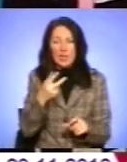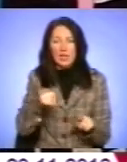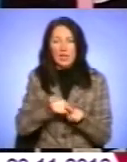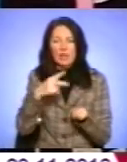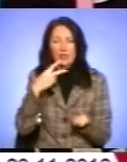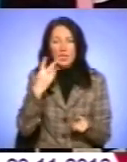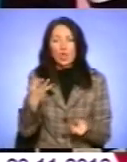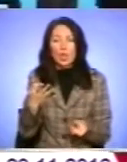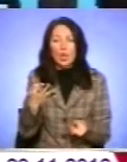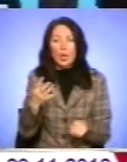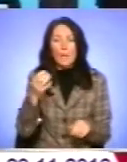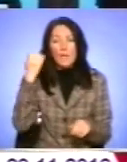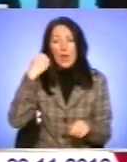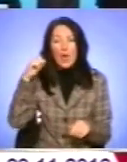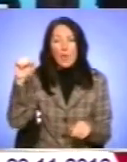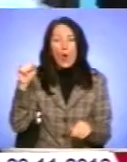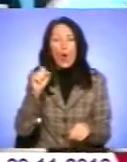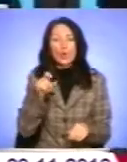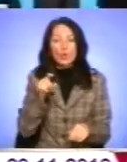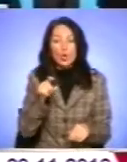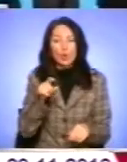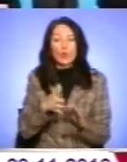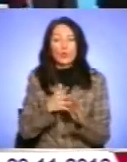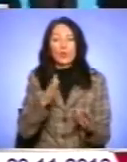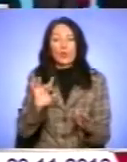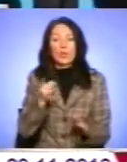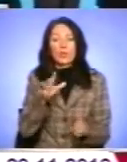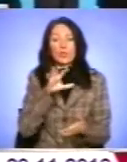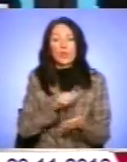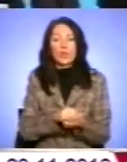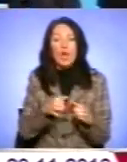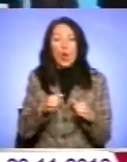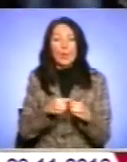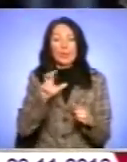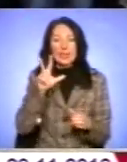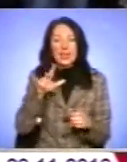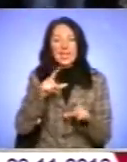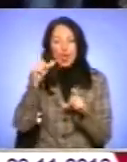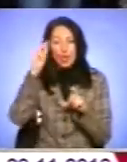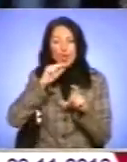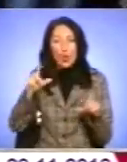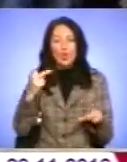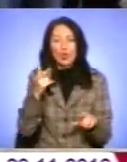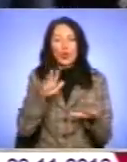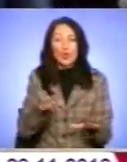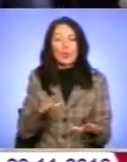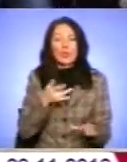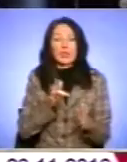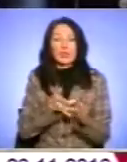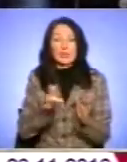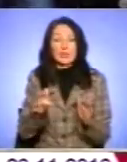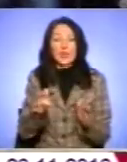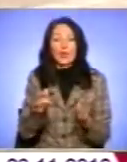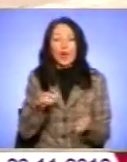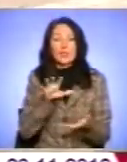24. Та перемогу із золоту у черговий раз виборола команда 3-ї школи. Друге місце та срібло